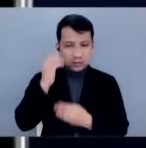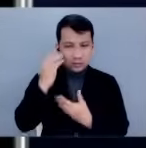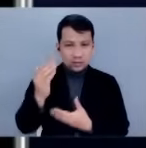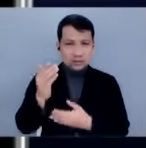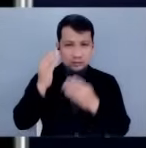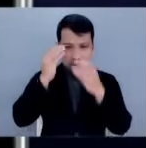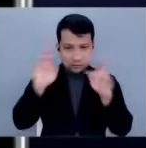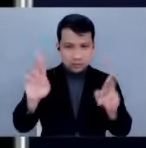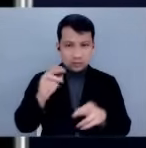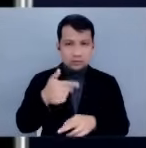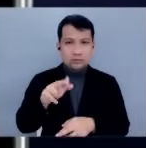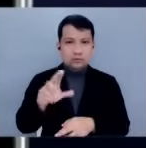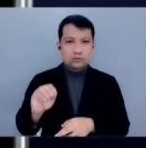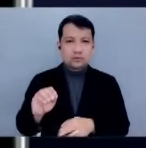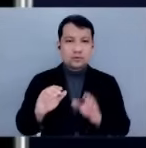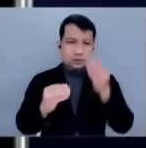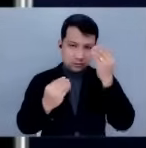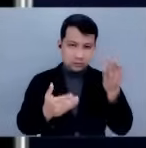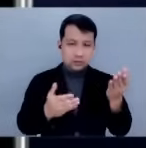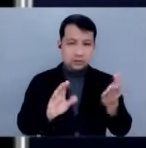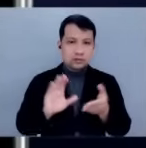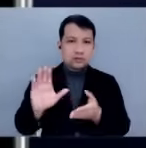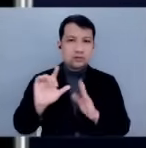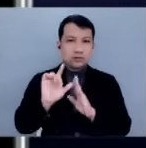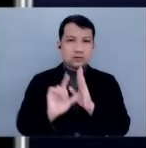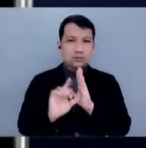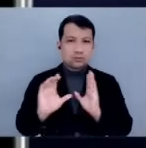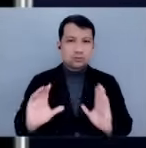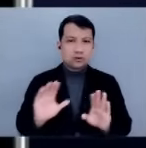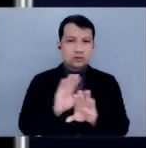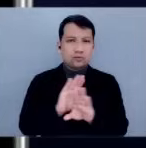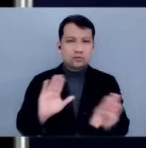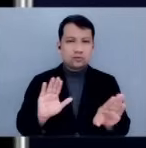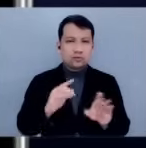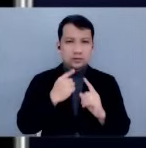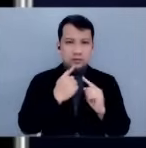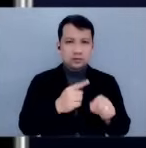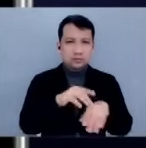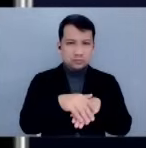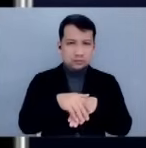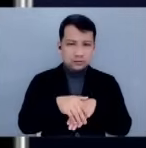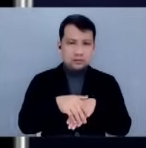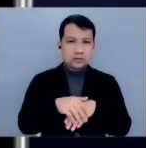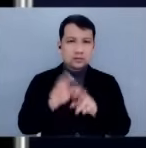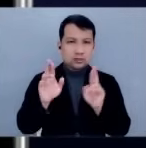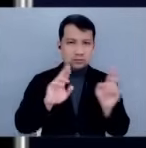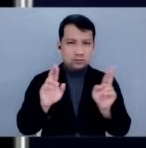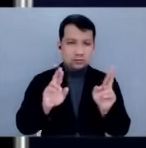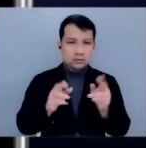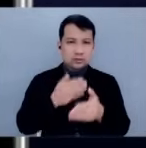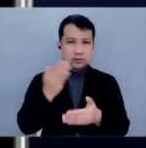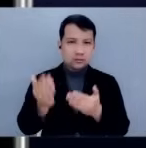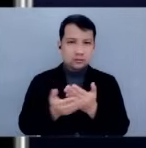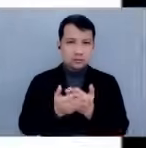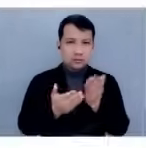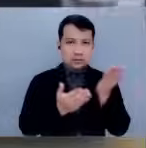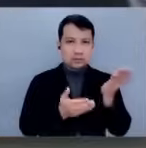pero pinayuhan daw siya ng kanyang abogado na huwag munang magsalita habang naghahanda sa susunod na pagdinig sa